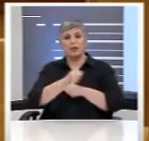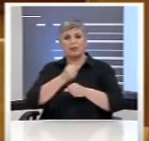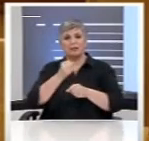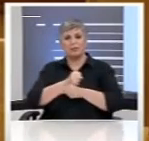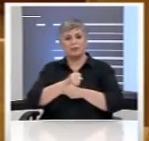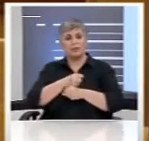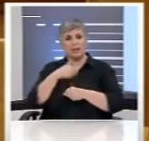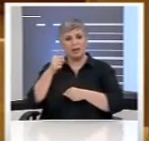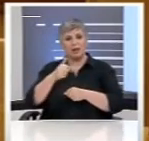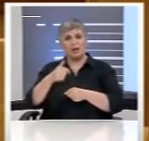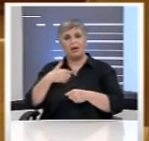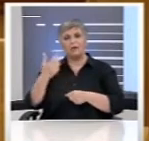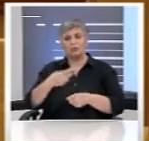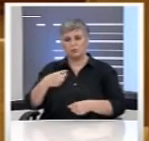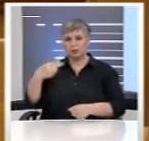την Επιτροπή.